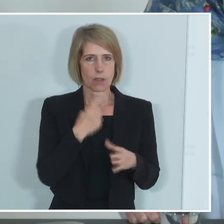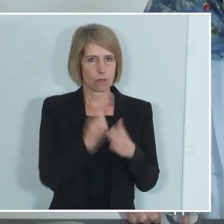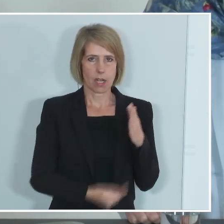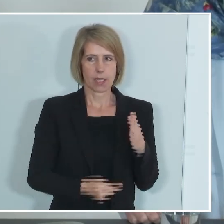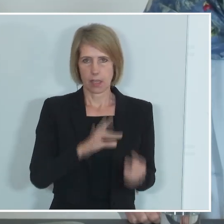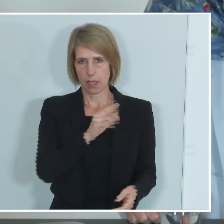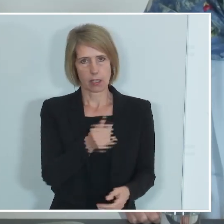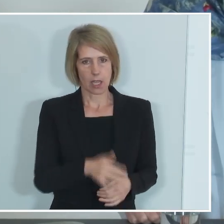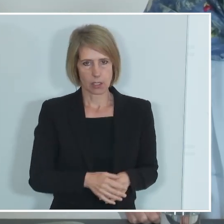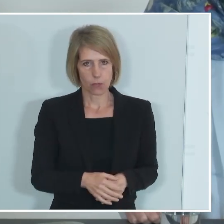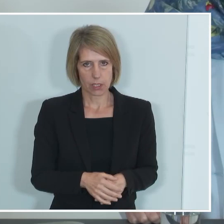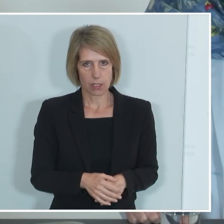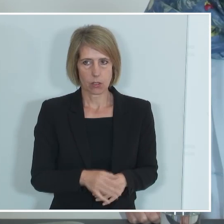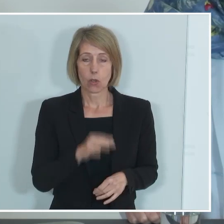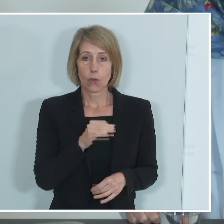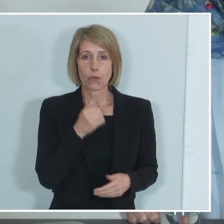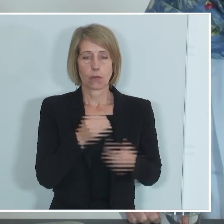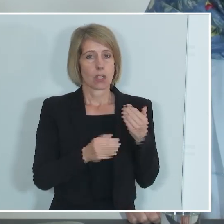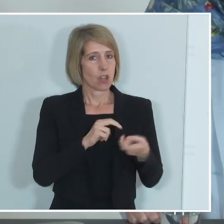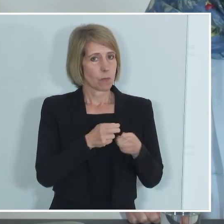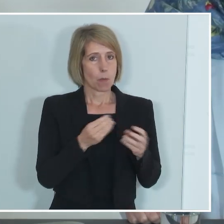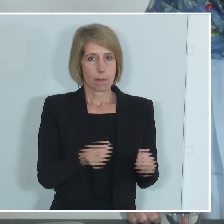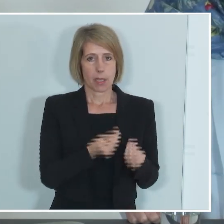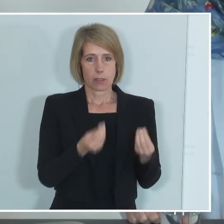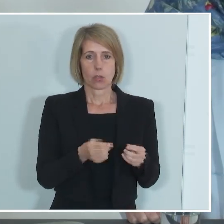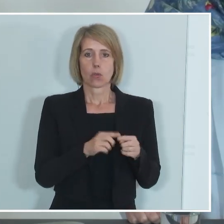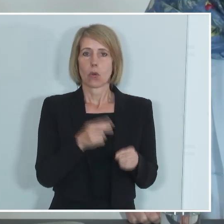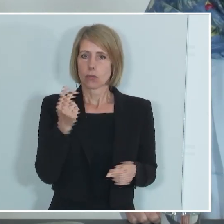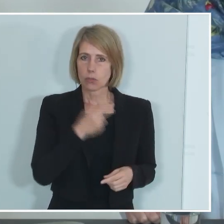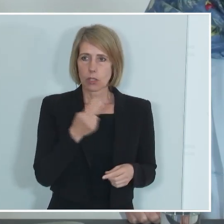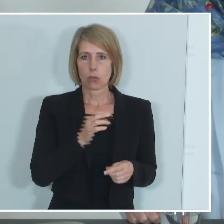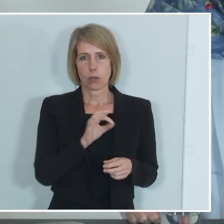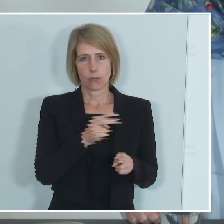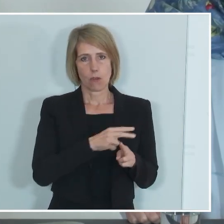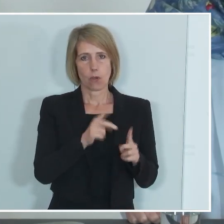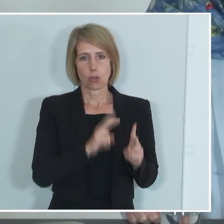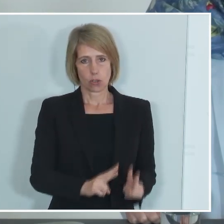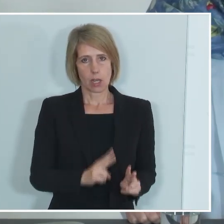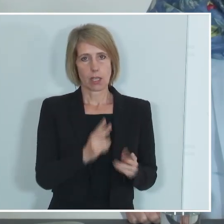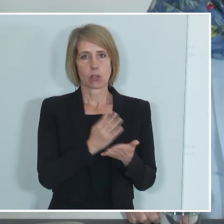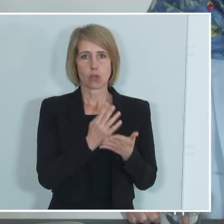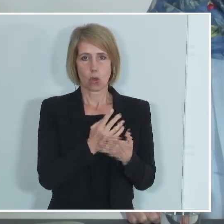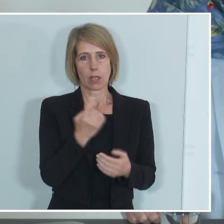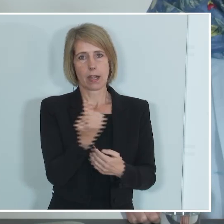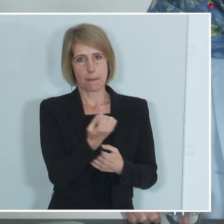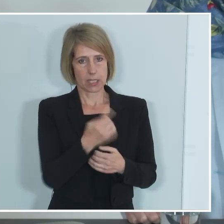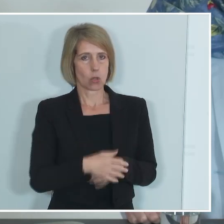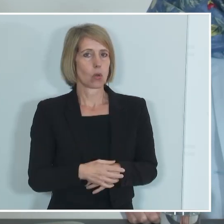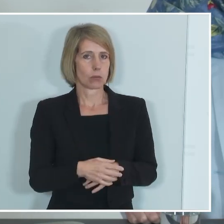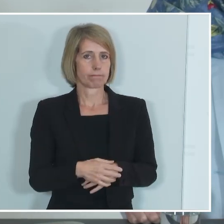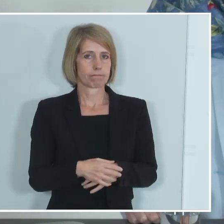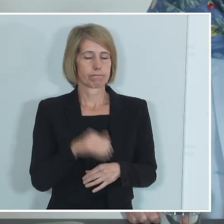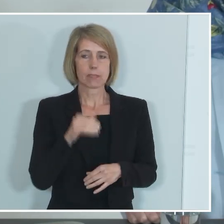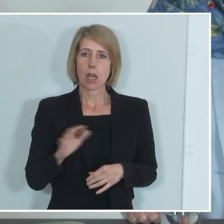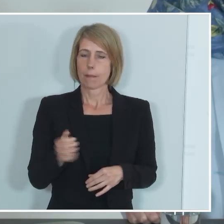Das ist nicht nur für die Wirtschaft problematisch, das wäre auch natürlich für den Wohlstand eine Bedrohung. Wir müssen es schaffen, dass alle